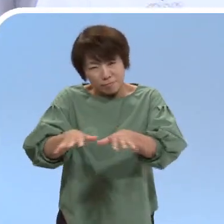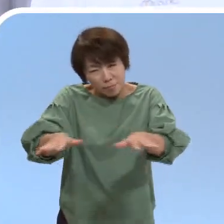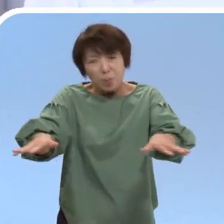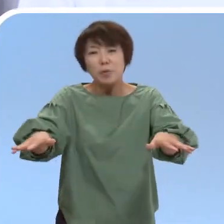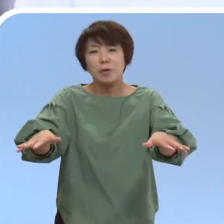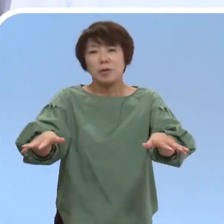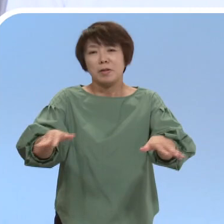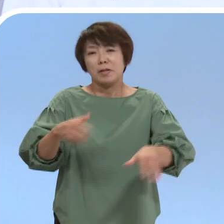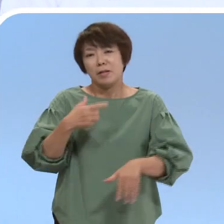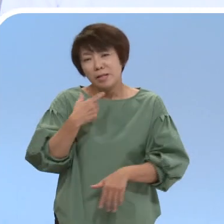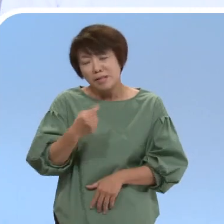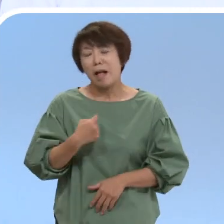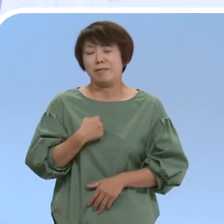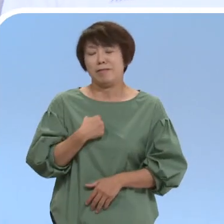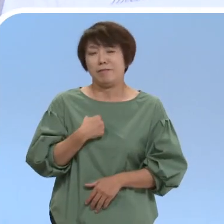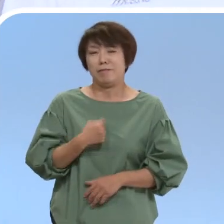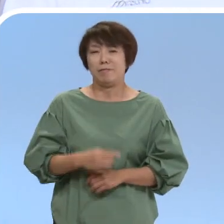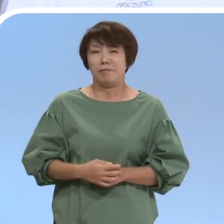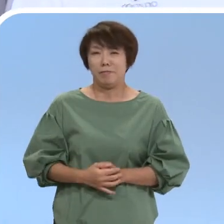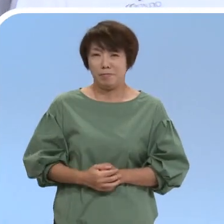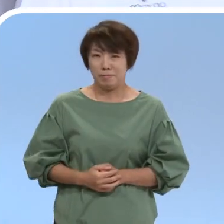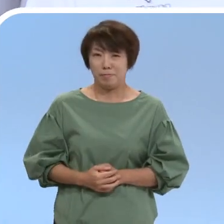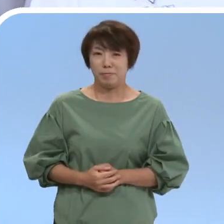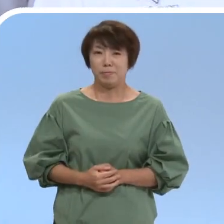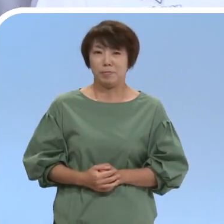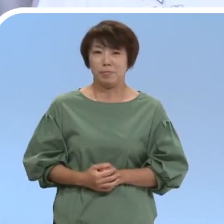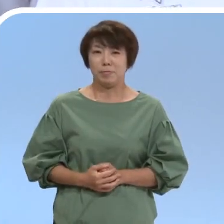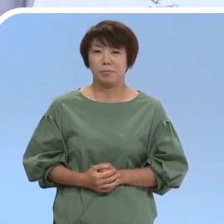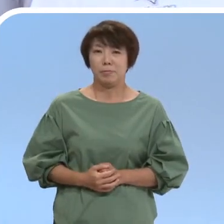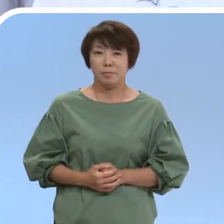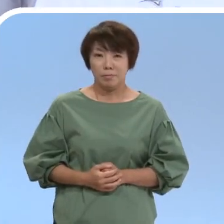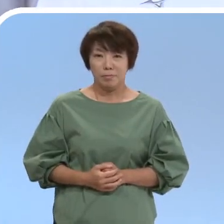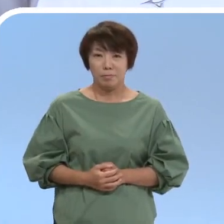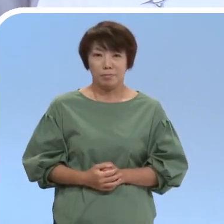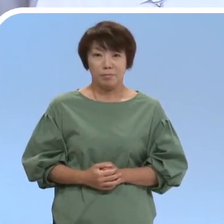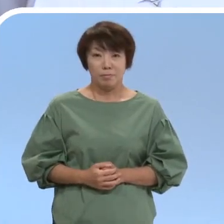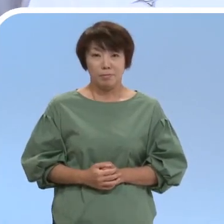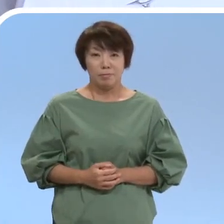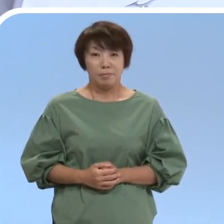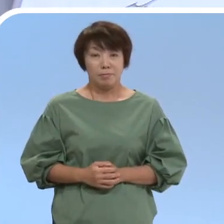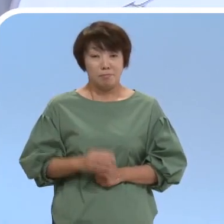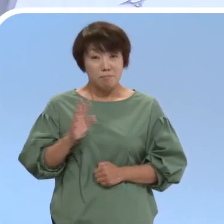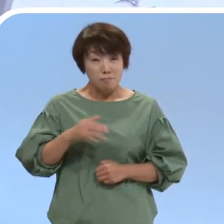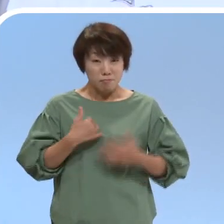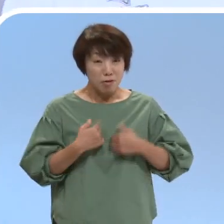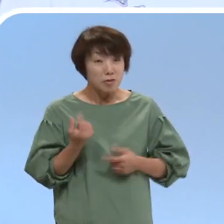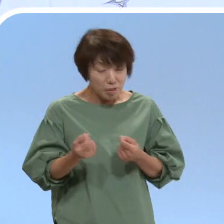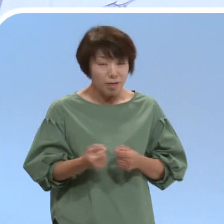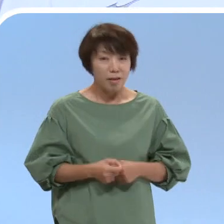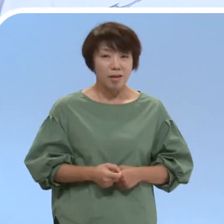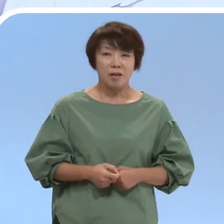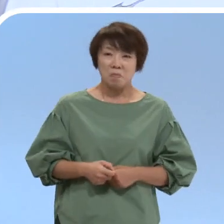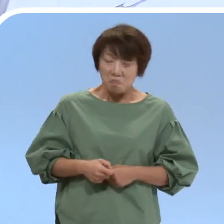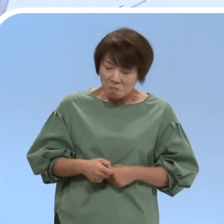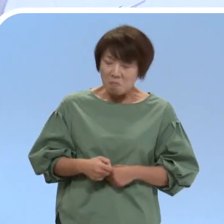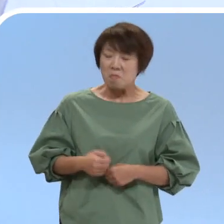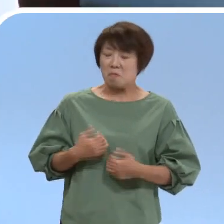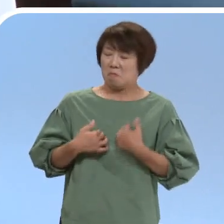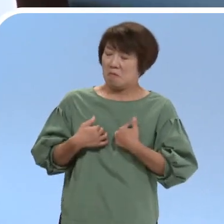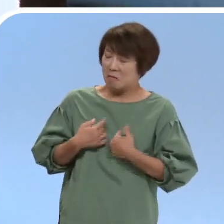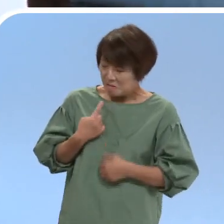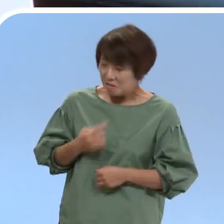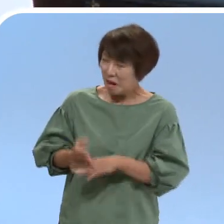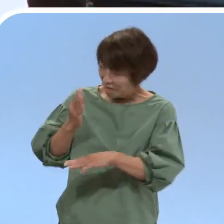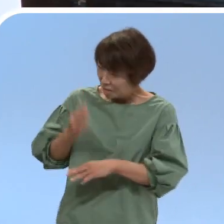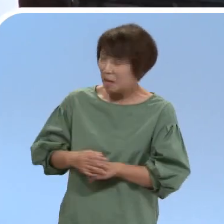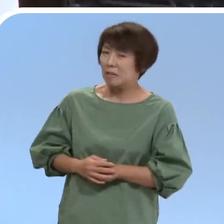まあ、どんどんいろんな全国に伝わるような競技にしていってほしいと僕は思ってます。 めちゃくちゃ嬉しいこと言ってますよ。 めちゃめちゃあり